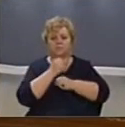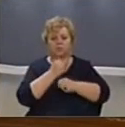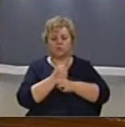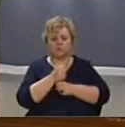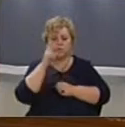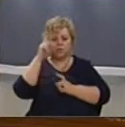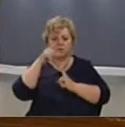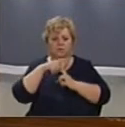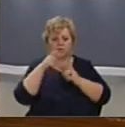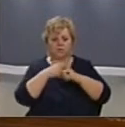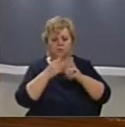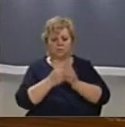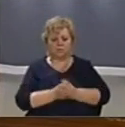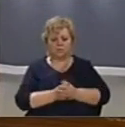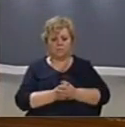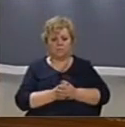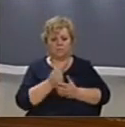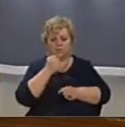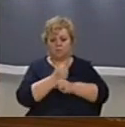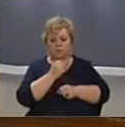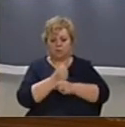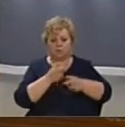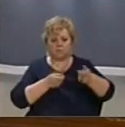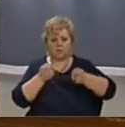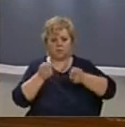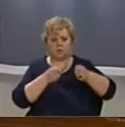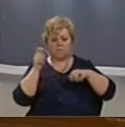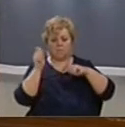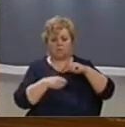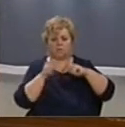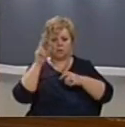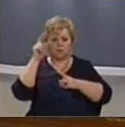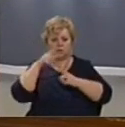RTK-s, punën e menaxhmentit dhe bordit të RTK-s.